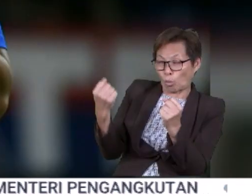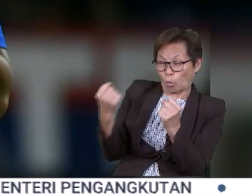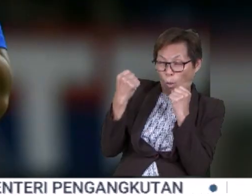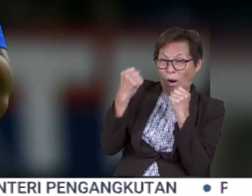musim depan